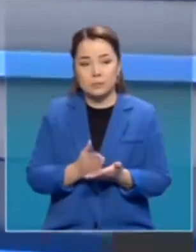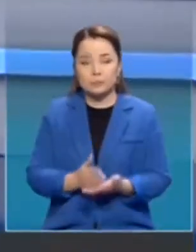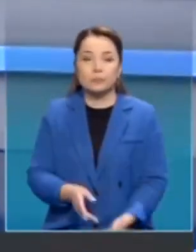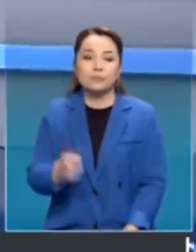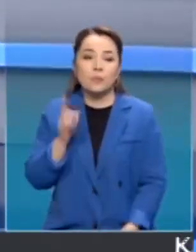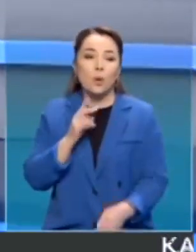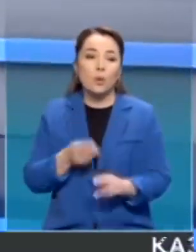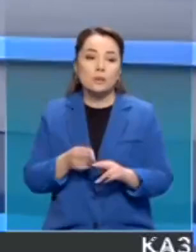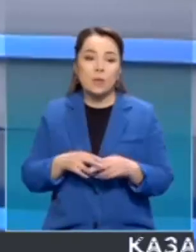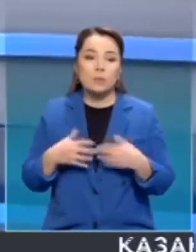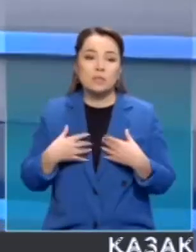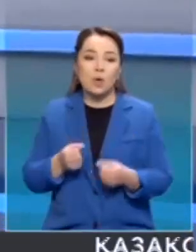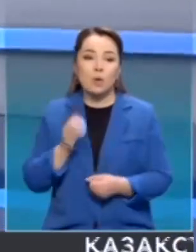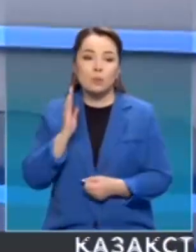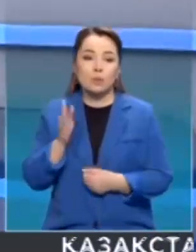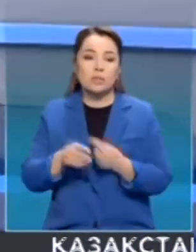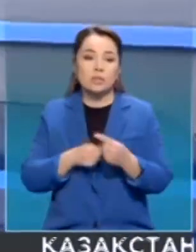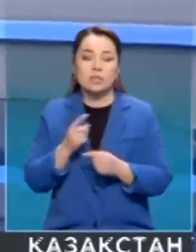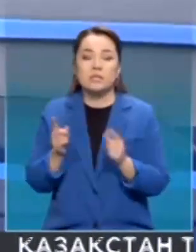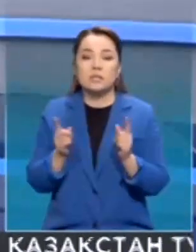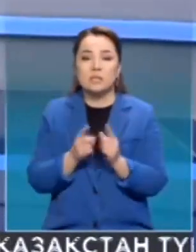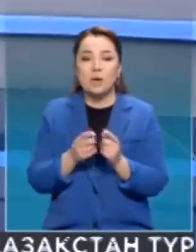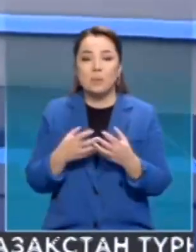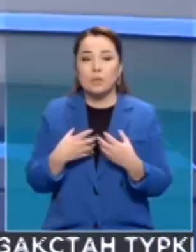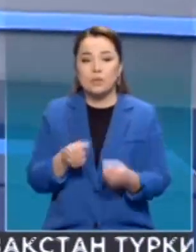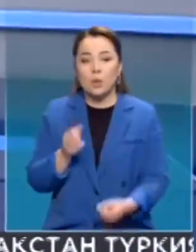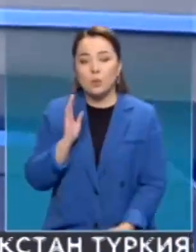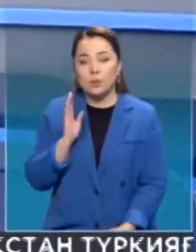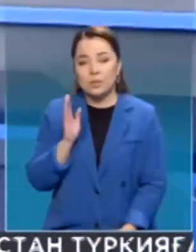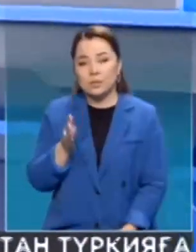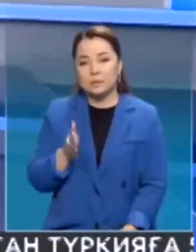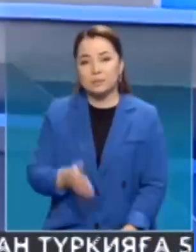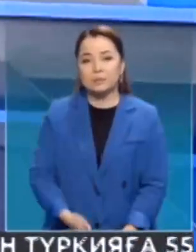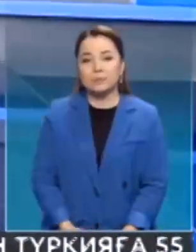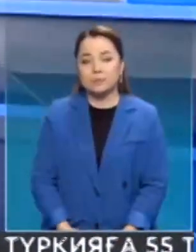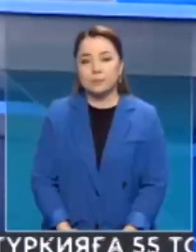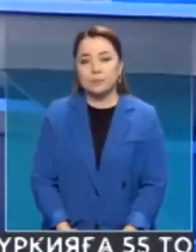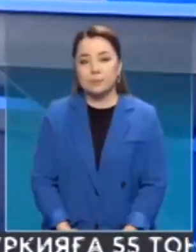Әзірге айтарымыз осы. Жаңалықтарымызды Телеграм арнамыздан оқи аласыздар. Ұлттық арнадан ақпарат күтіңіз.